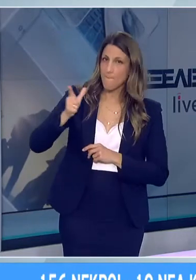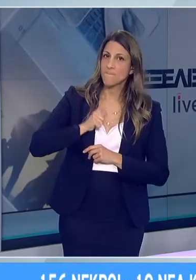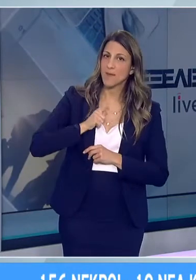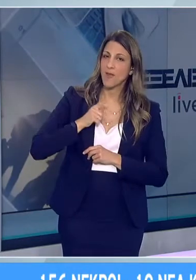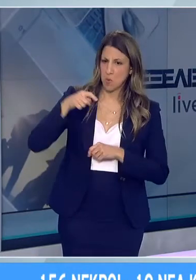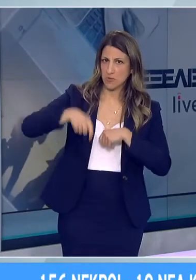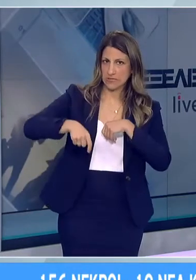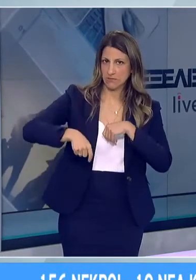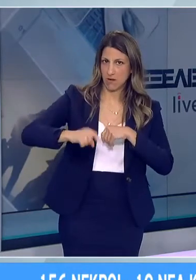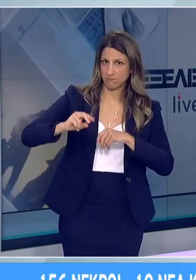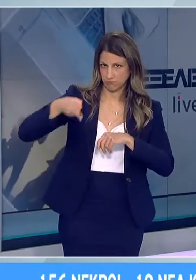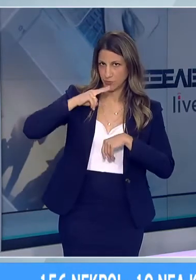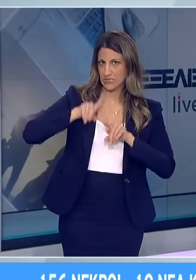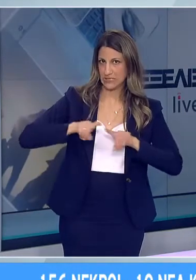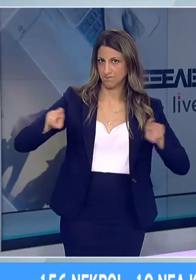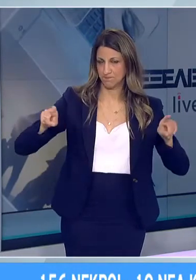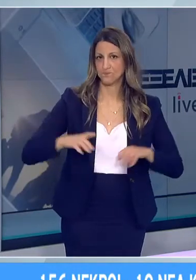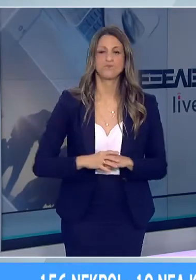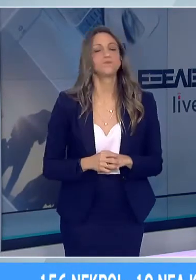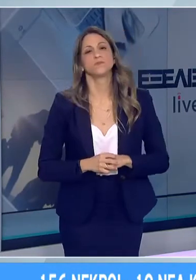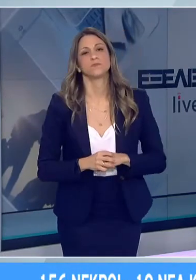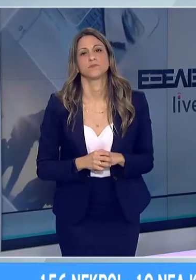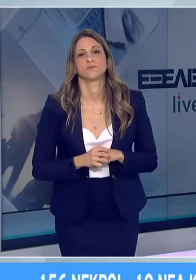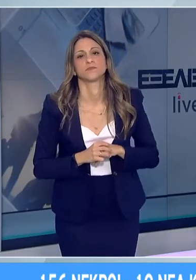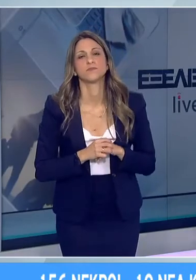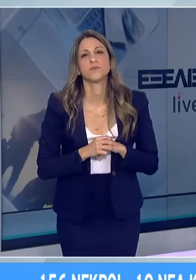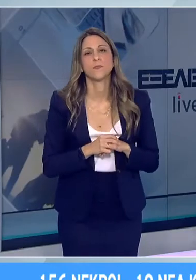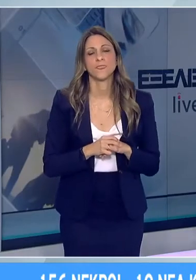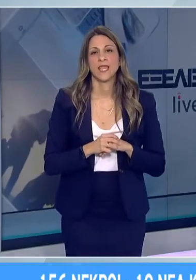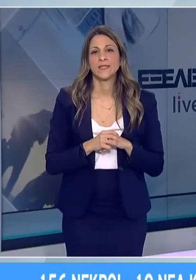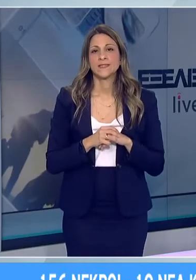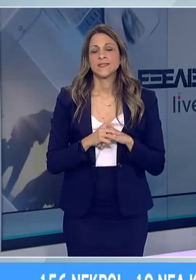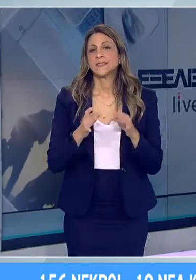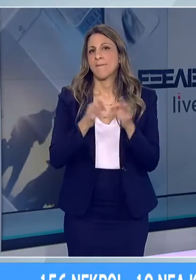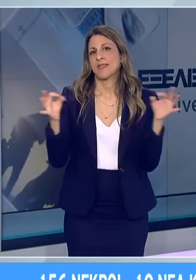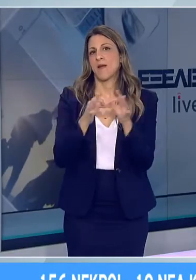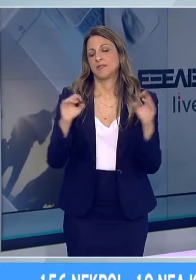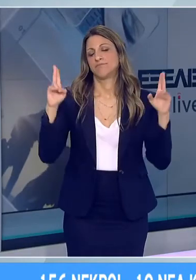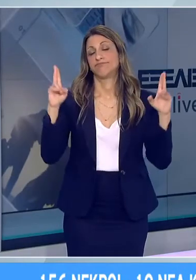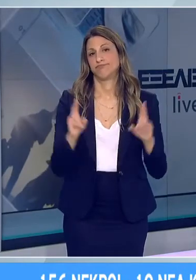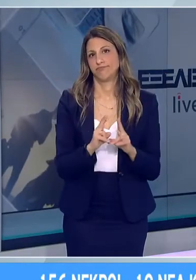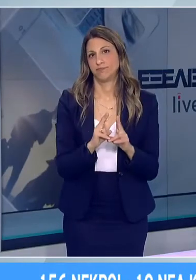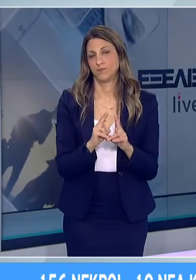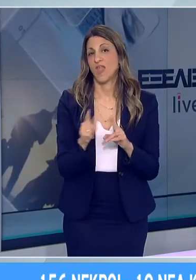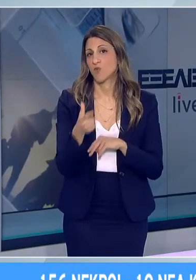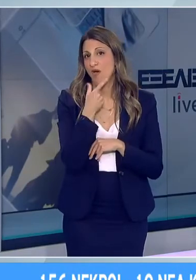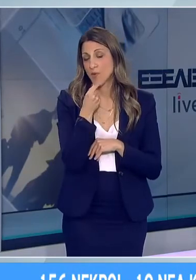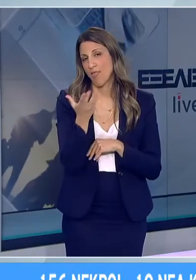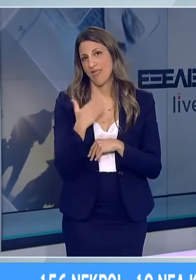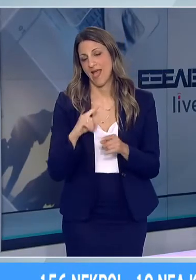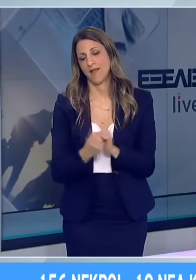ώρα σε ώρα. Αγαπητοί μου συμπολίτες, κυρίες και κύριοι, η άρση των μέτρων είναι, όπως συχνά αναφέρουμε, η πιο δύσκολη φάση της προσπάθειάς